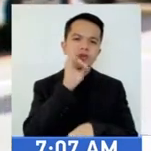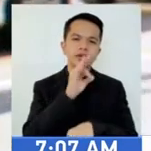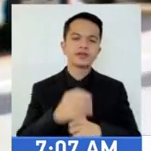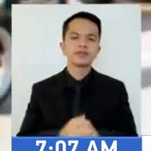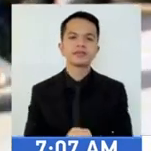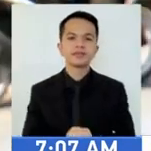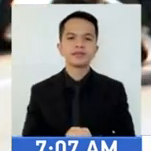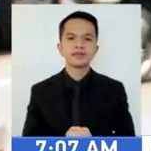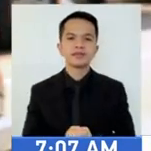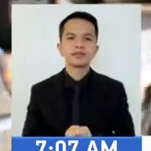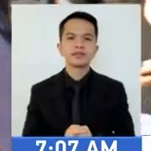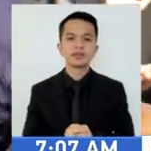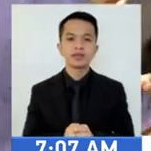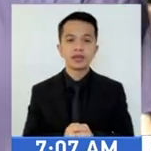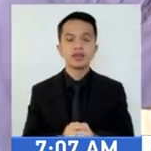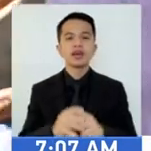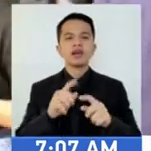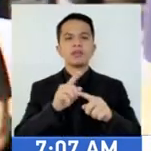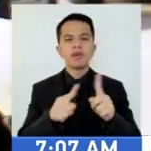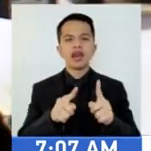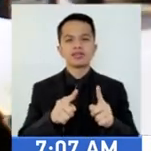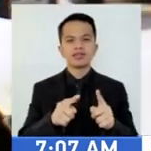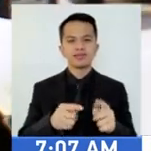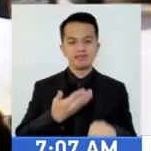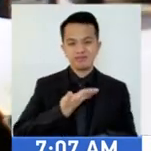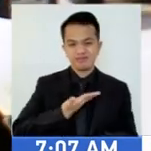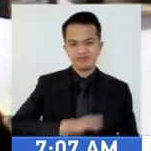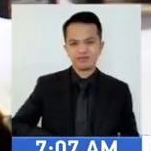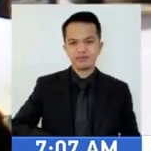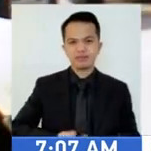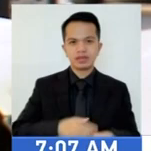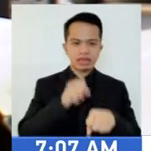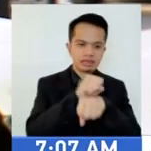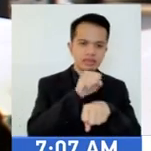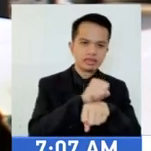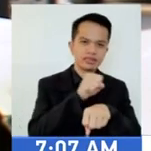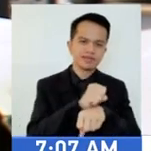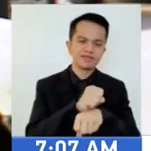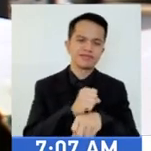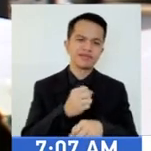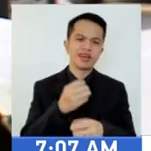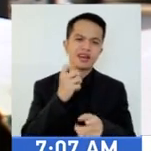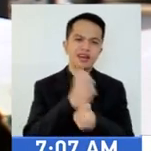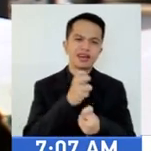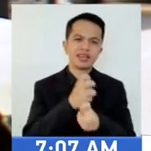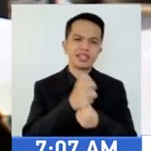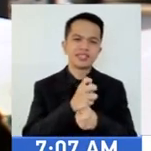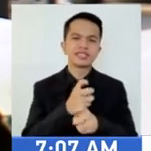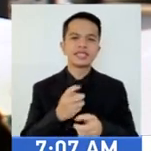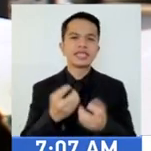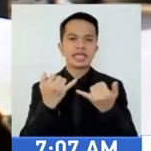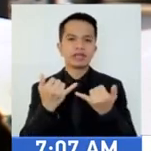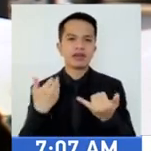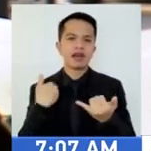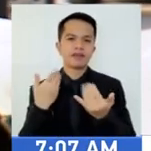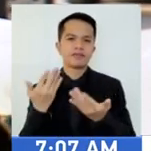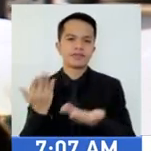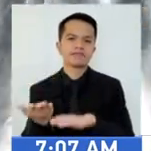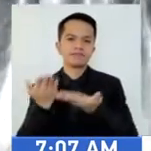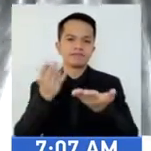at mag-isip kung walang laman ng sikmura, lalo na yung mga may hirap nating kababayan. May plano ngayon dyan ang gobyerno.